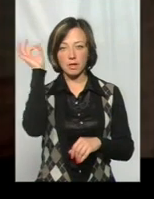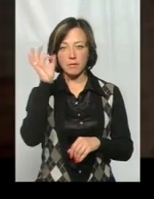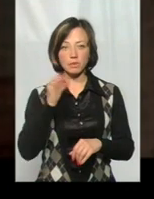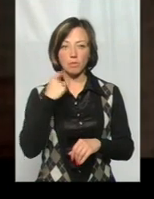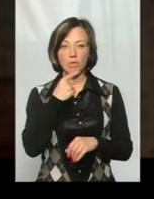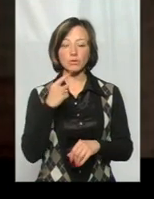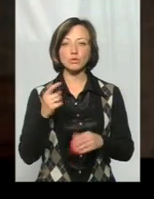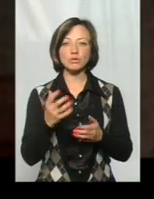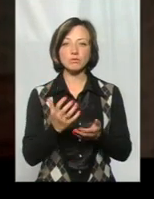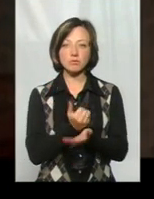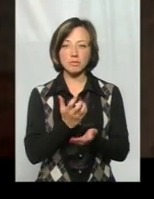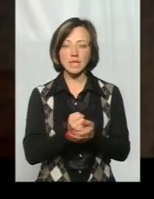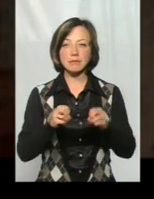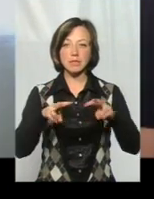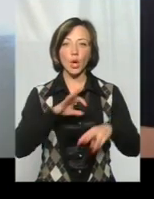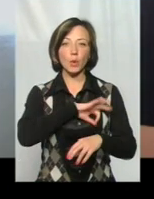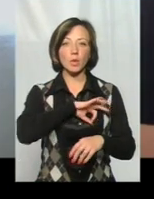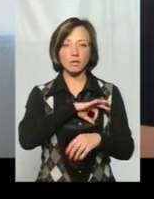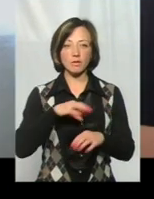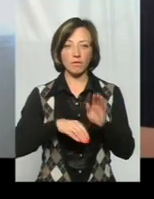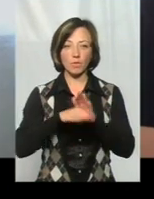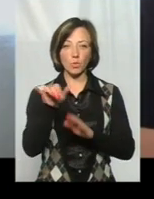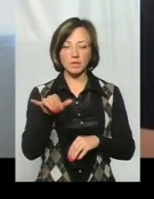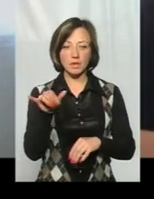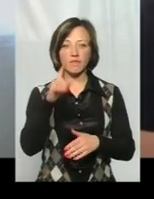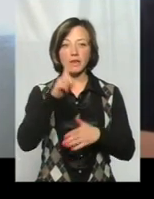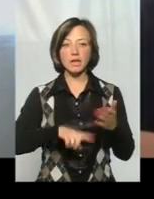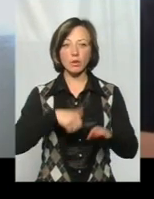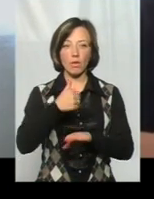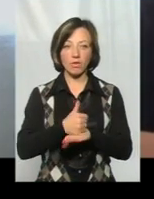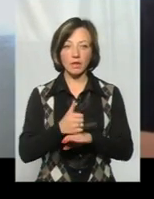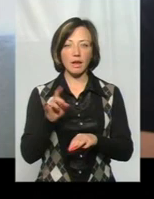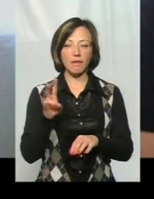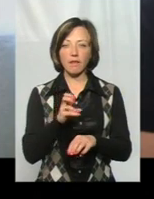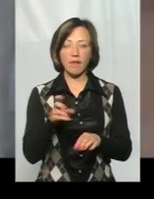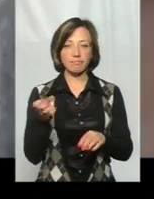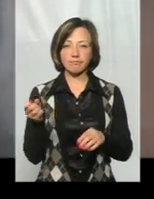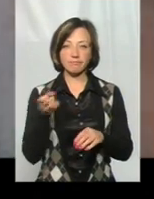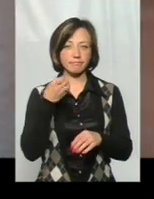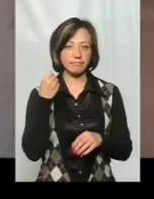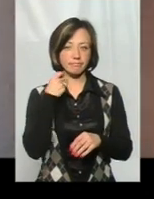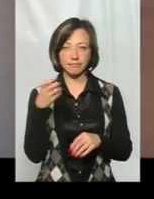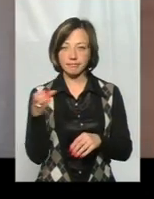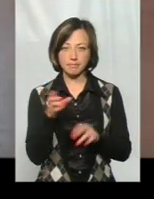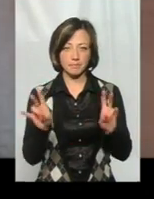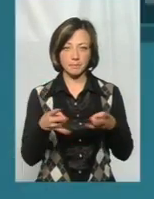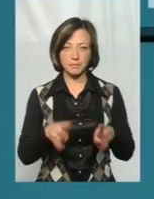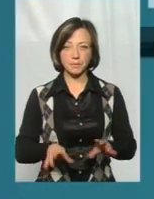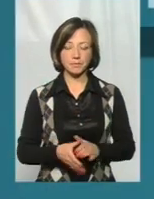здобувати спеціальність юриста в одному з хмельницьких вишів. Вірити, саме головне вірити і не сідати на стакан.